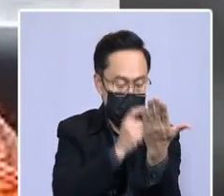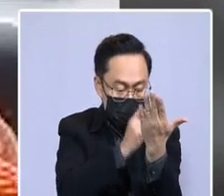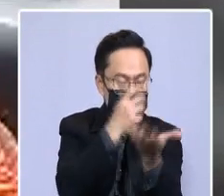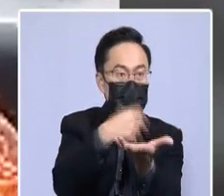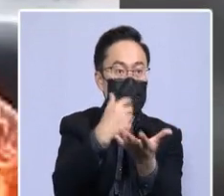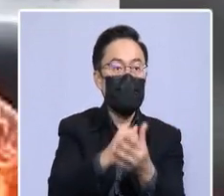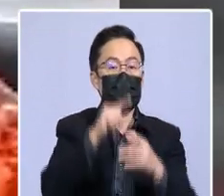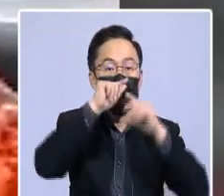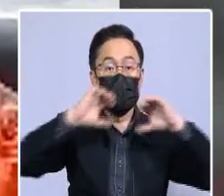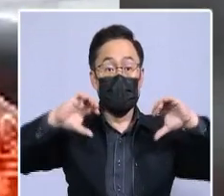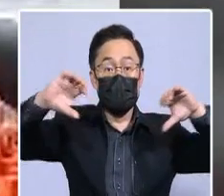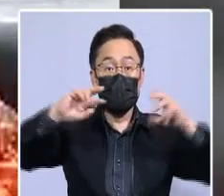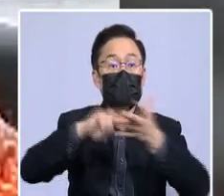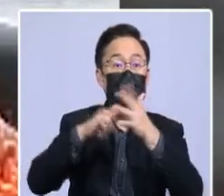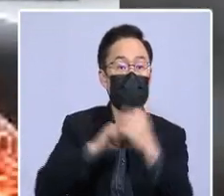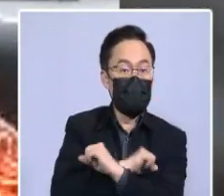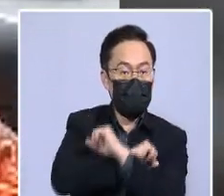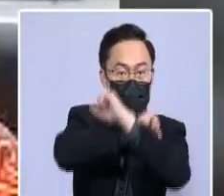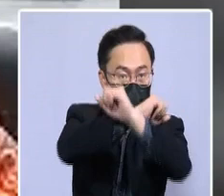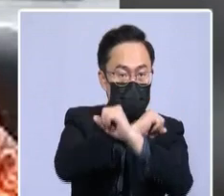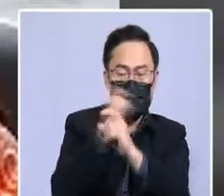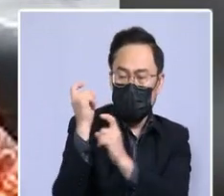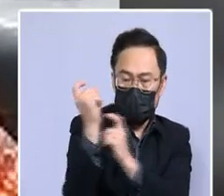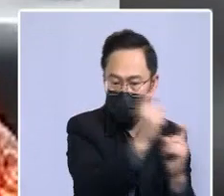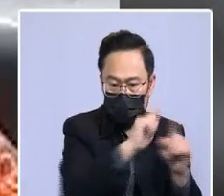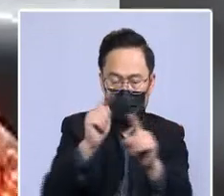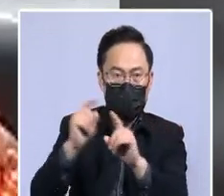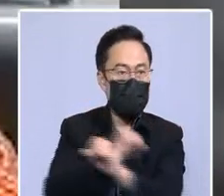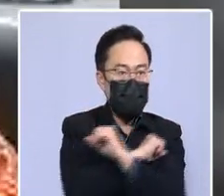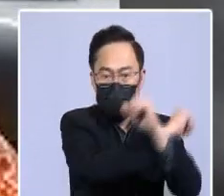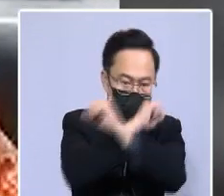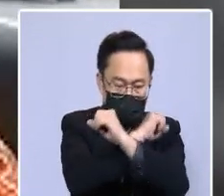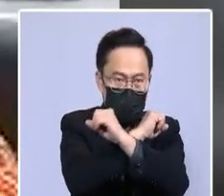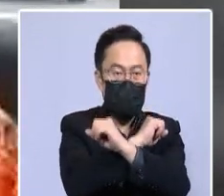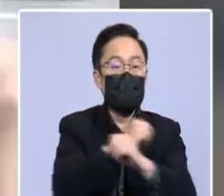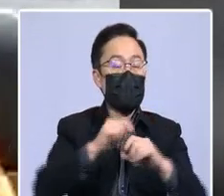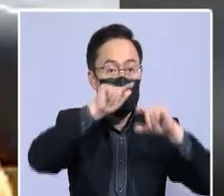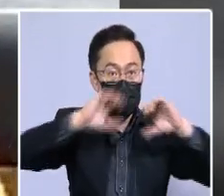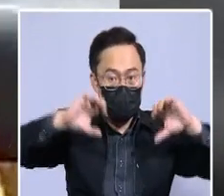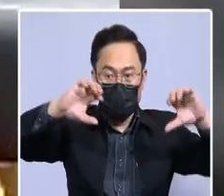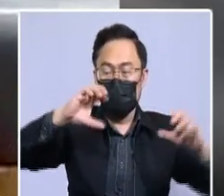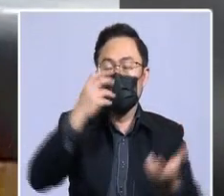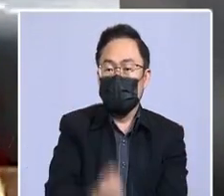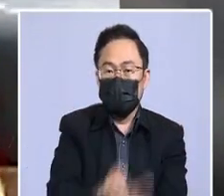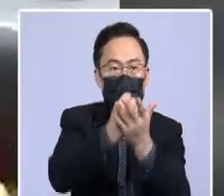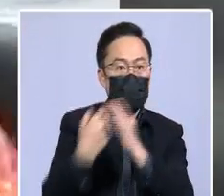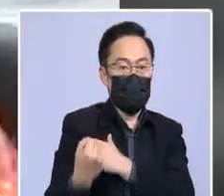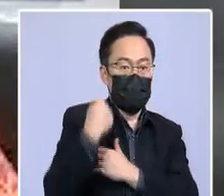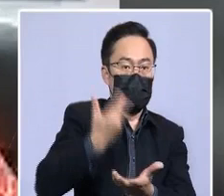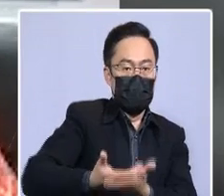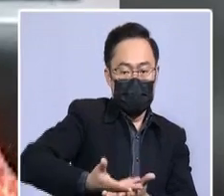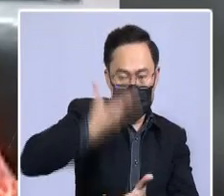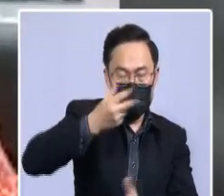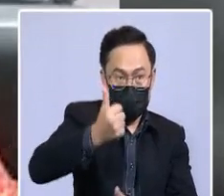มือนกับว่าป้องกันภัยอันตรายแล้วก็พญาครุฑลุดแล้วรวยนี่มีเป็นคำหนึ่งแถ